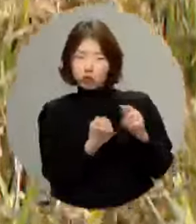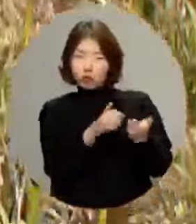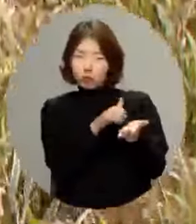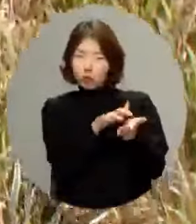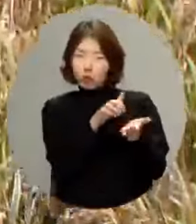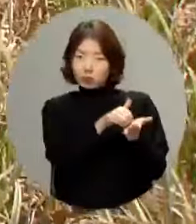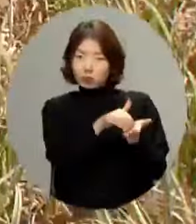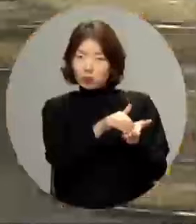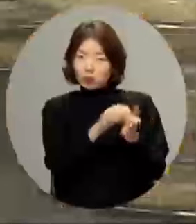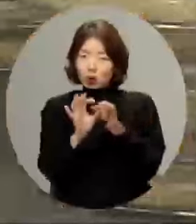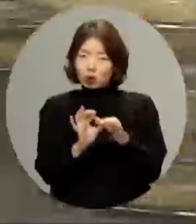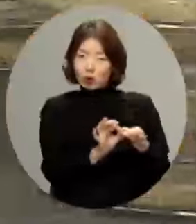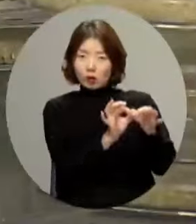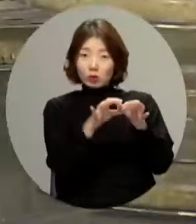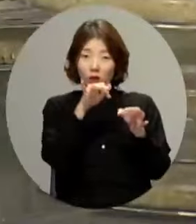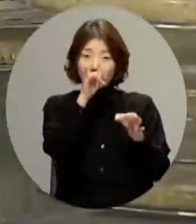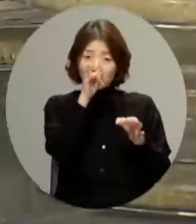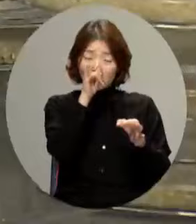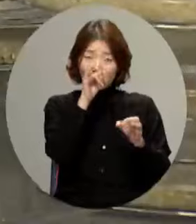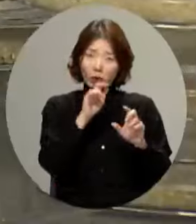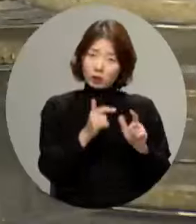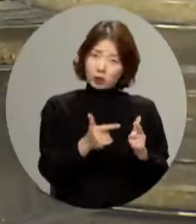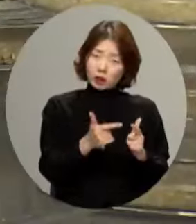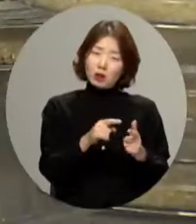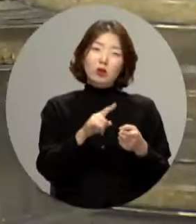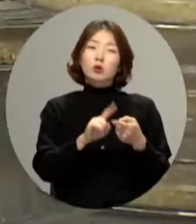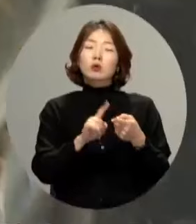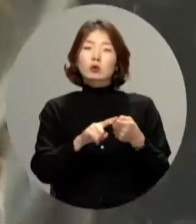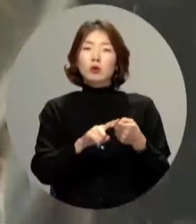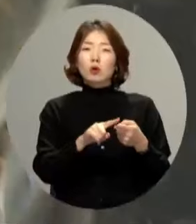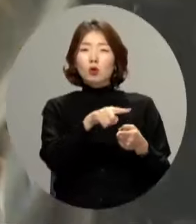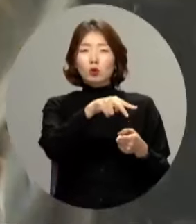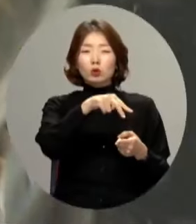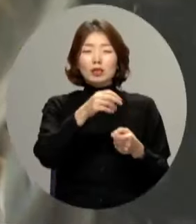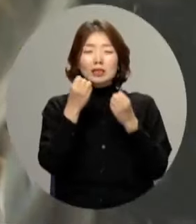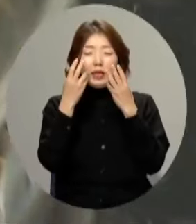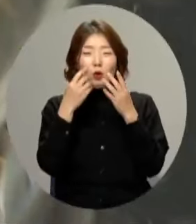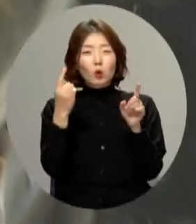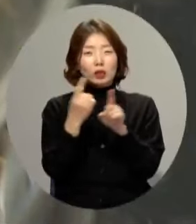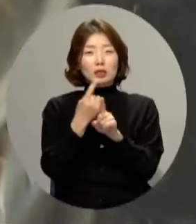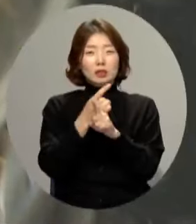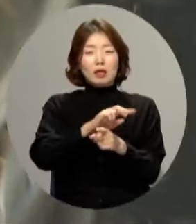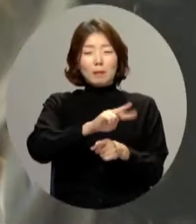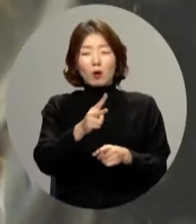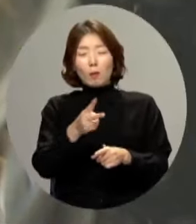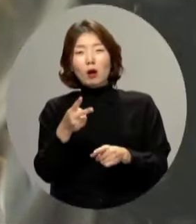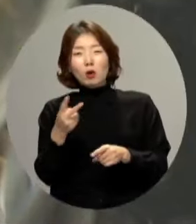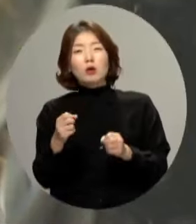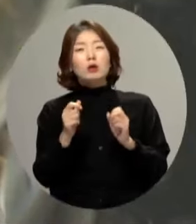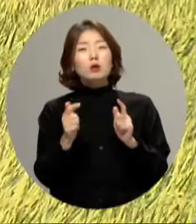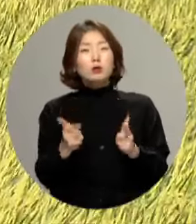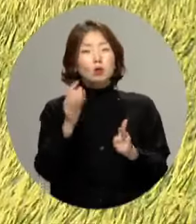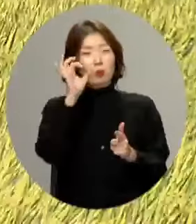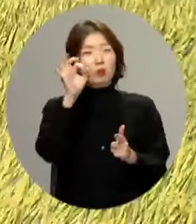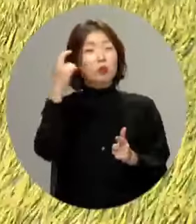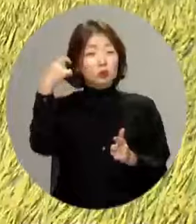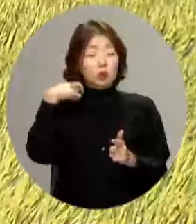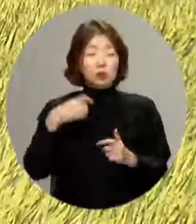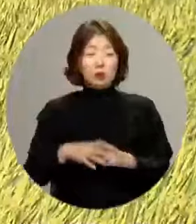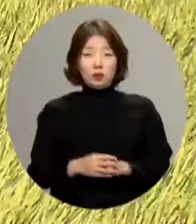퇴출 정책의 연장은 아니더라도 곰팡이 사태를 마치 신품종 보급의 기회로 여겼다고 비춰지는